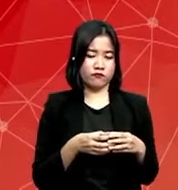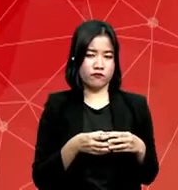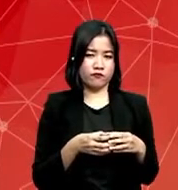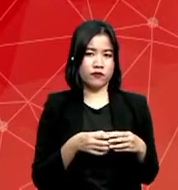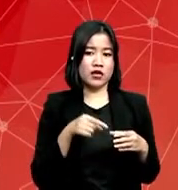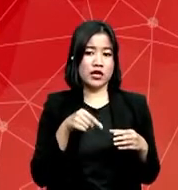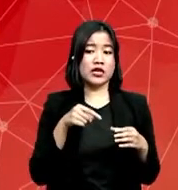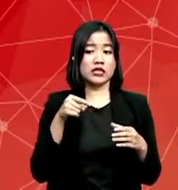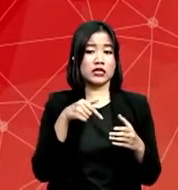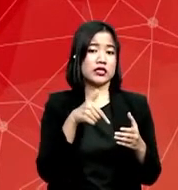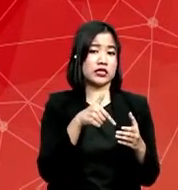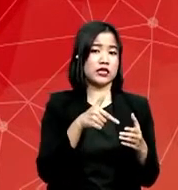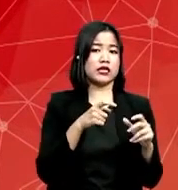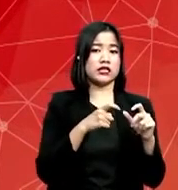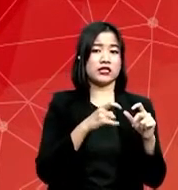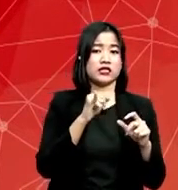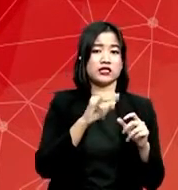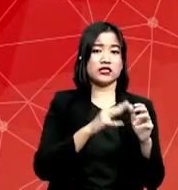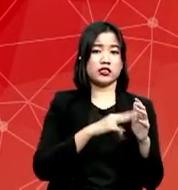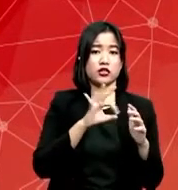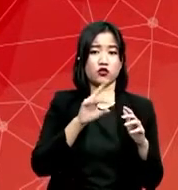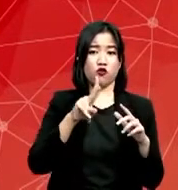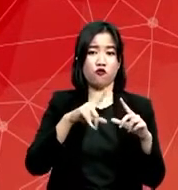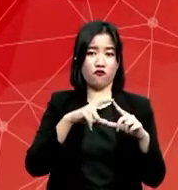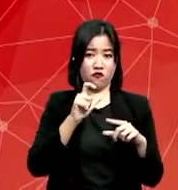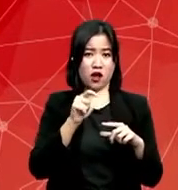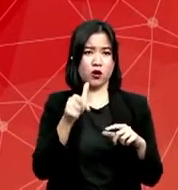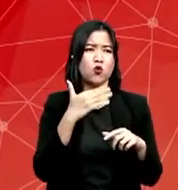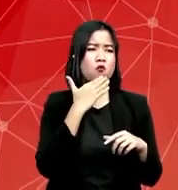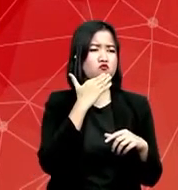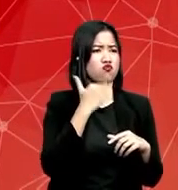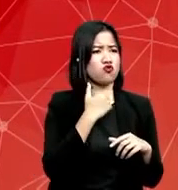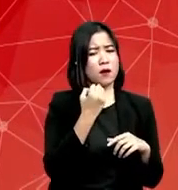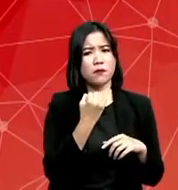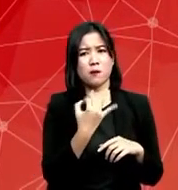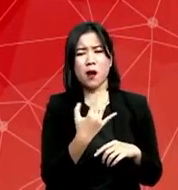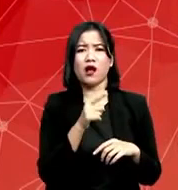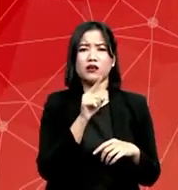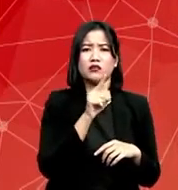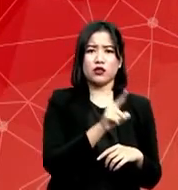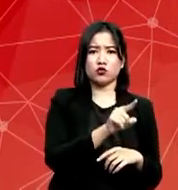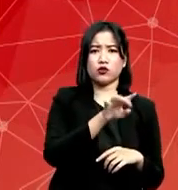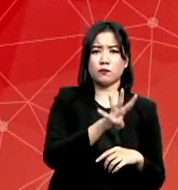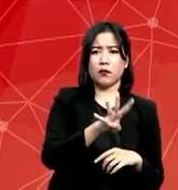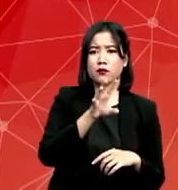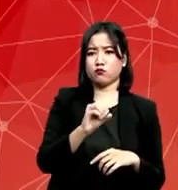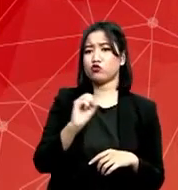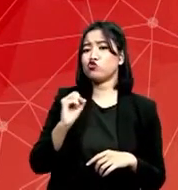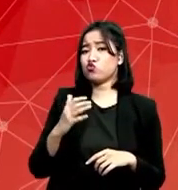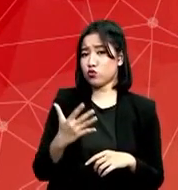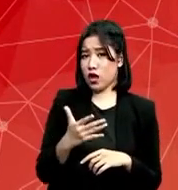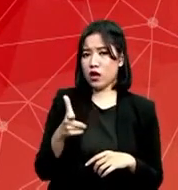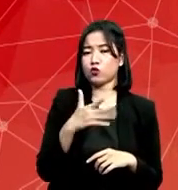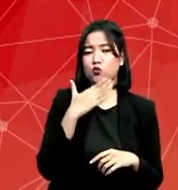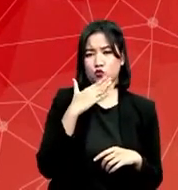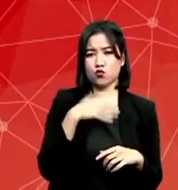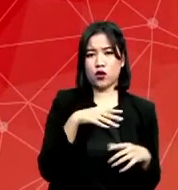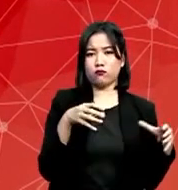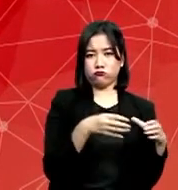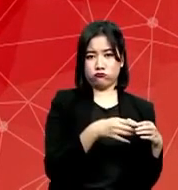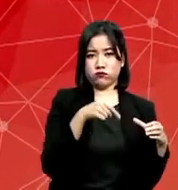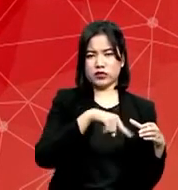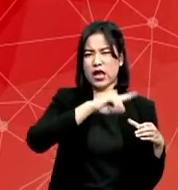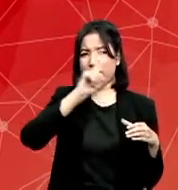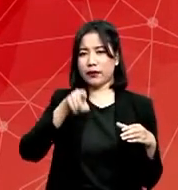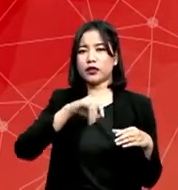Untuk dari Sinovac, kita sudah mengamankan sebanyak 140 juta dosis sampai dengan